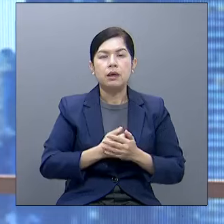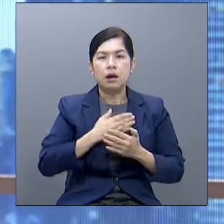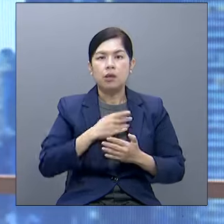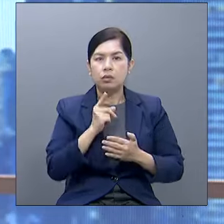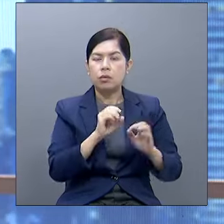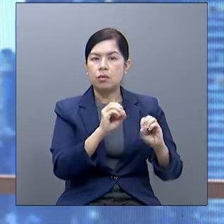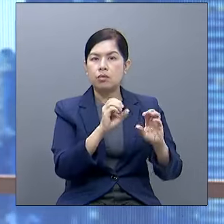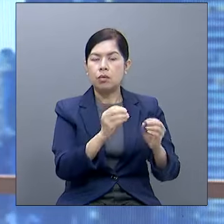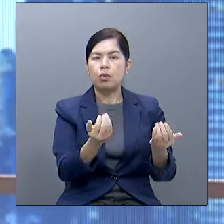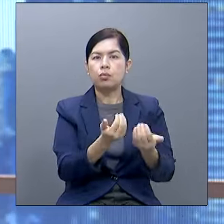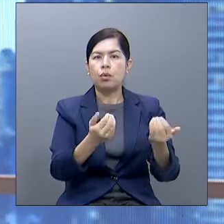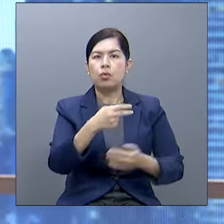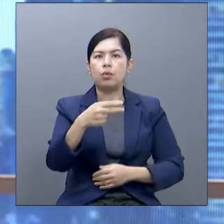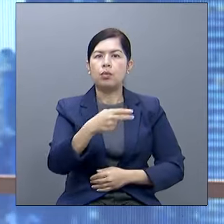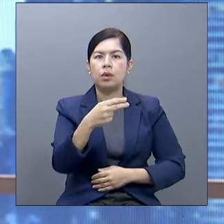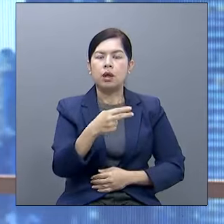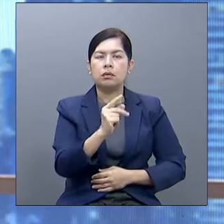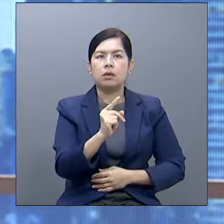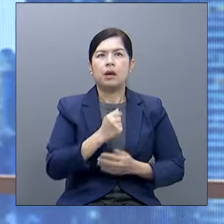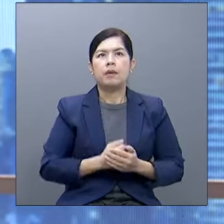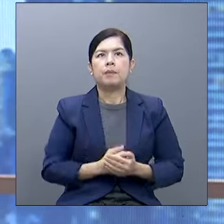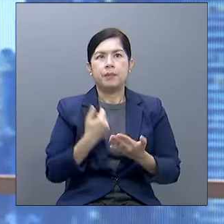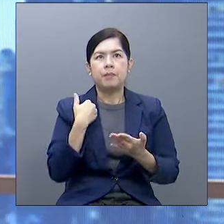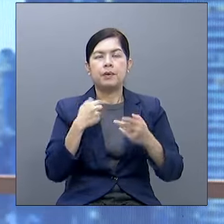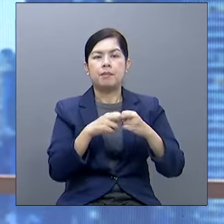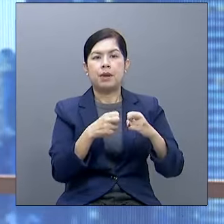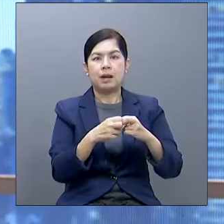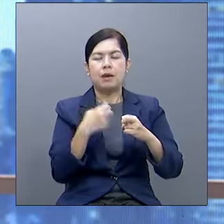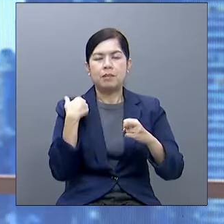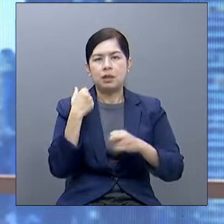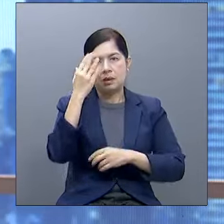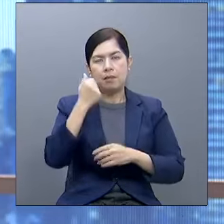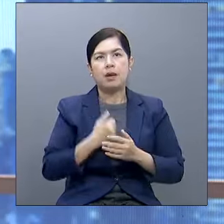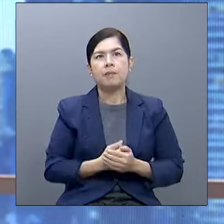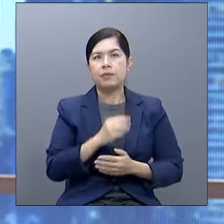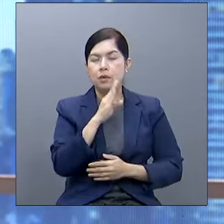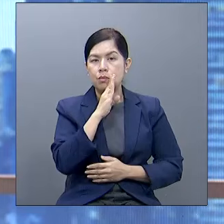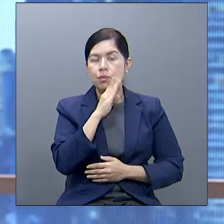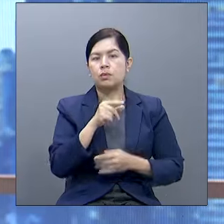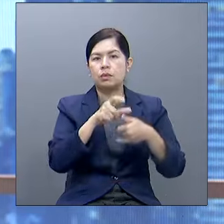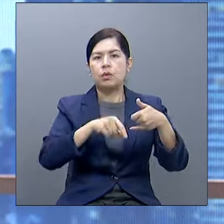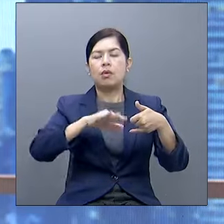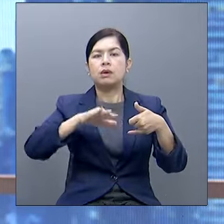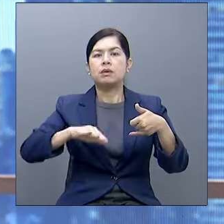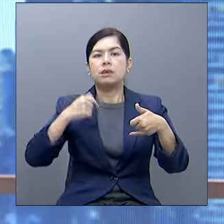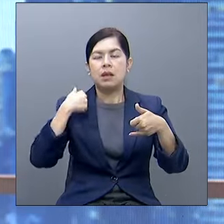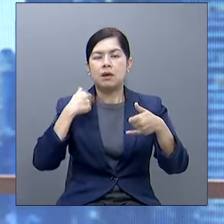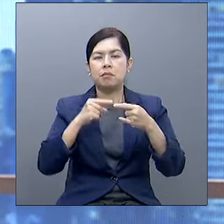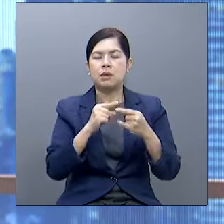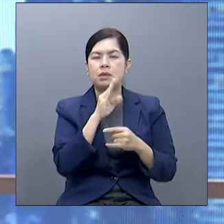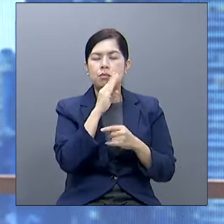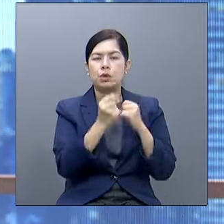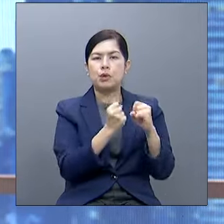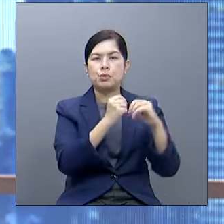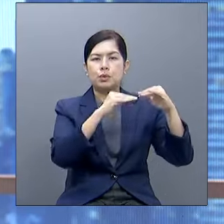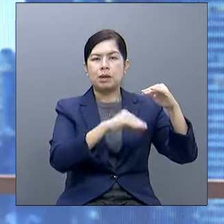กรณีอย่างนี้คุณต๊อ บ มันมีกรณีที่มันมาแบ็กเมลกันก็คือว่าสมมติเด็กเนี่ยนะครับคนนึงเนี่ยต่ำกว่า15